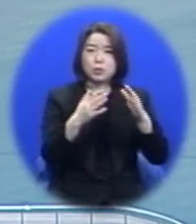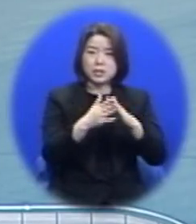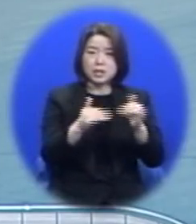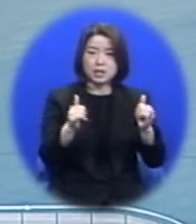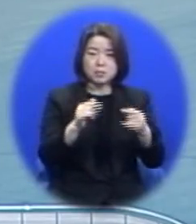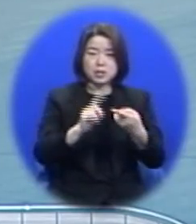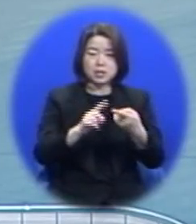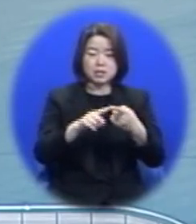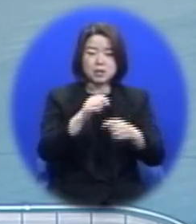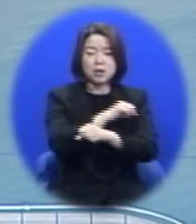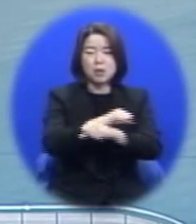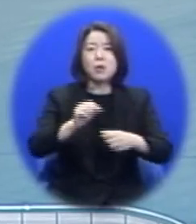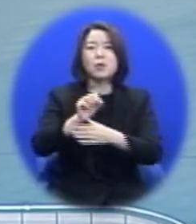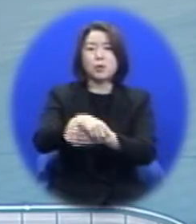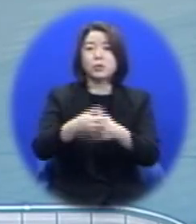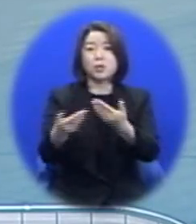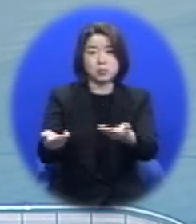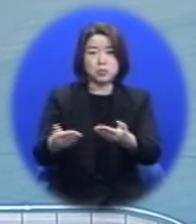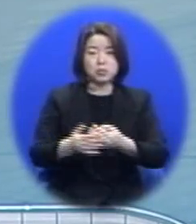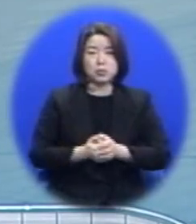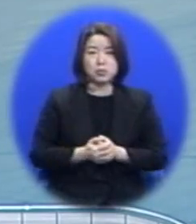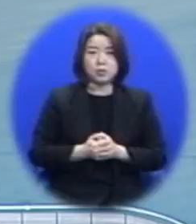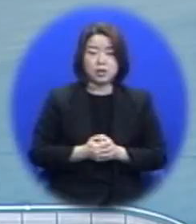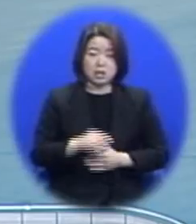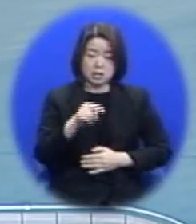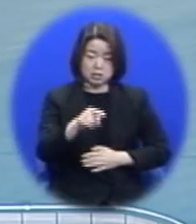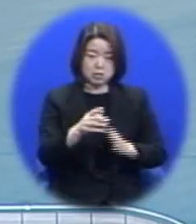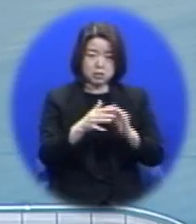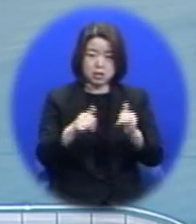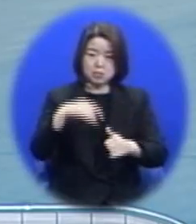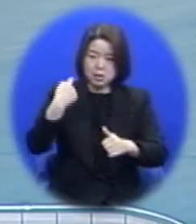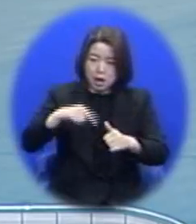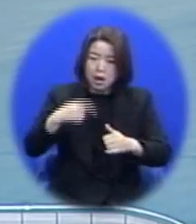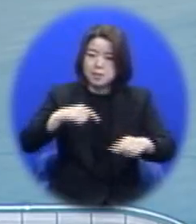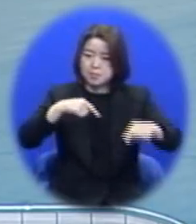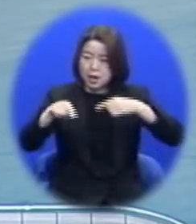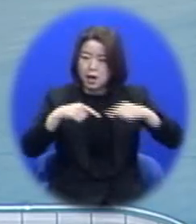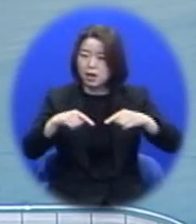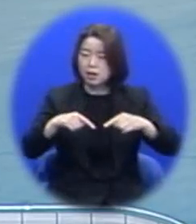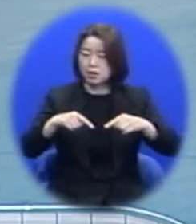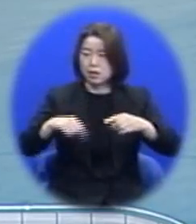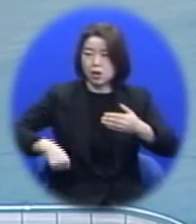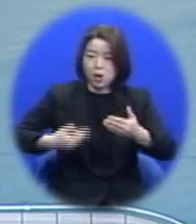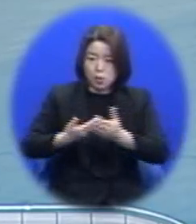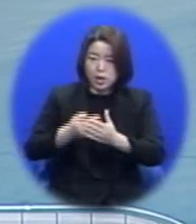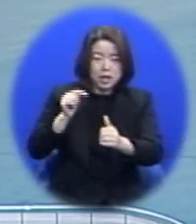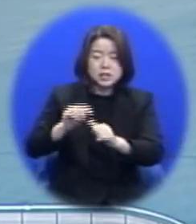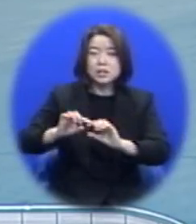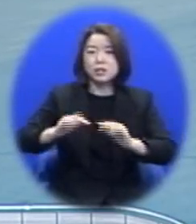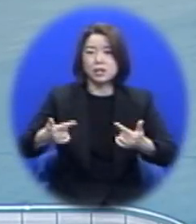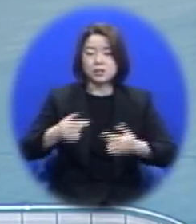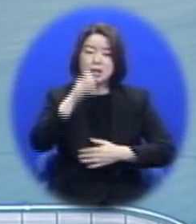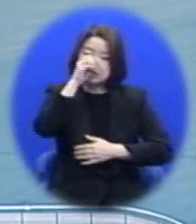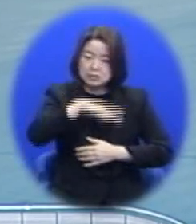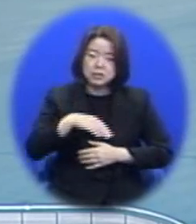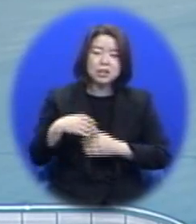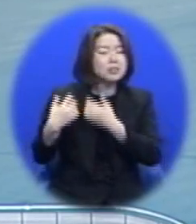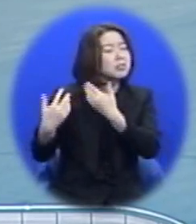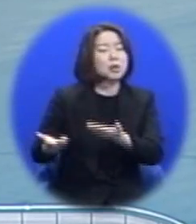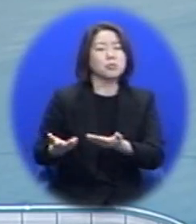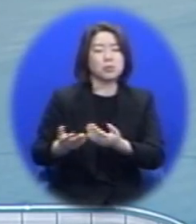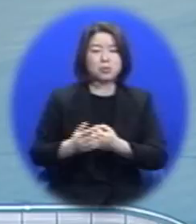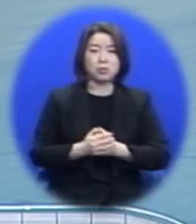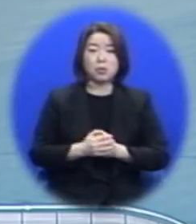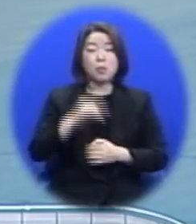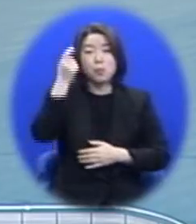겁니다. 그들을 치리하거나 가르치거나 돌이키려고 하지 않고 그냥 용납해 줬다는 거예요. 왜